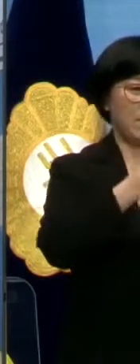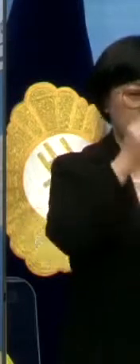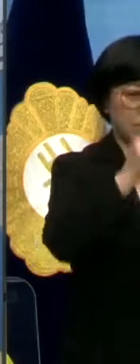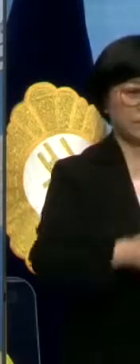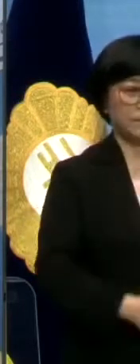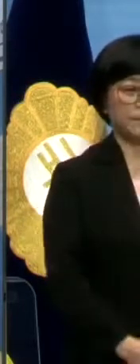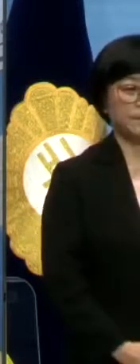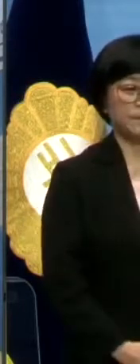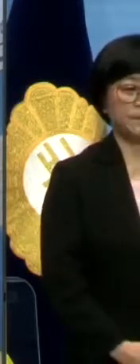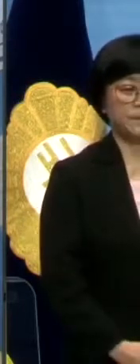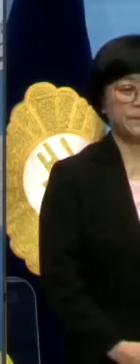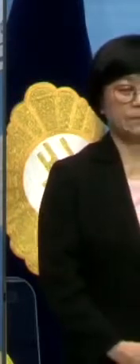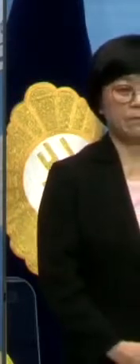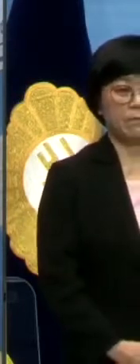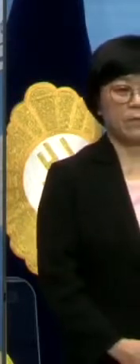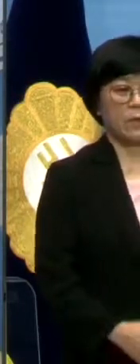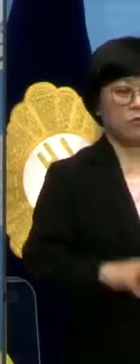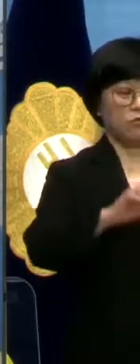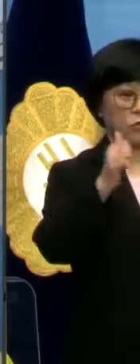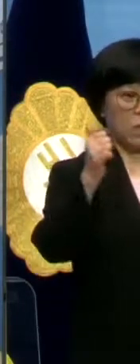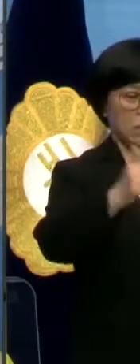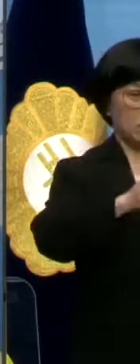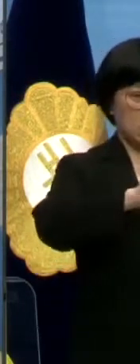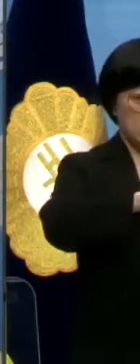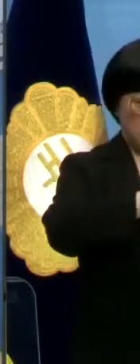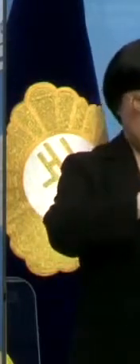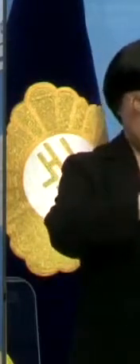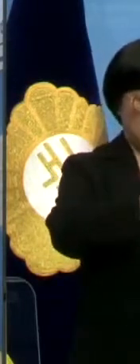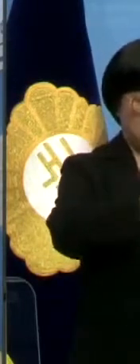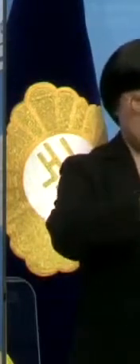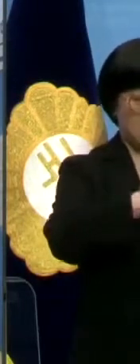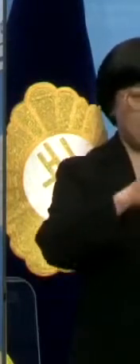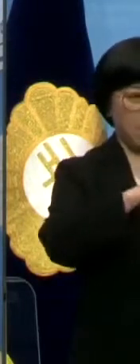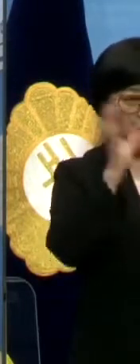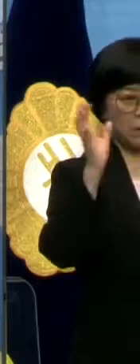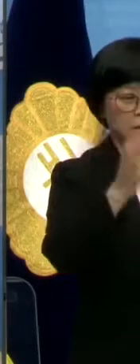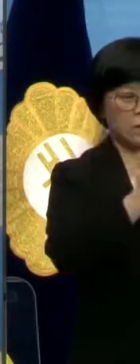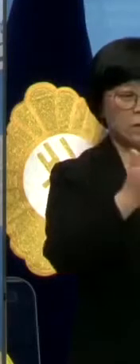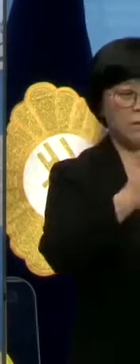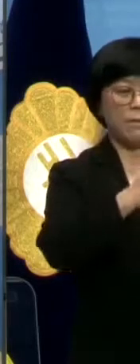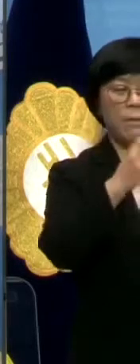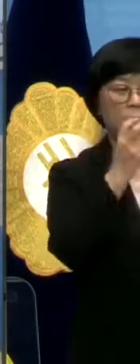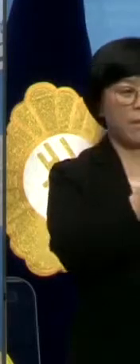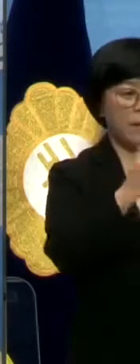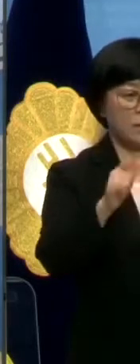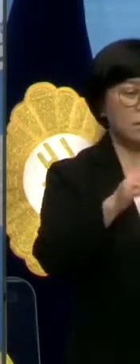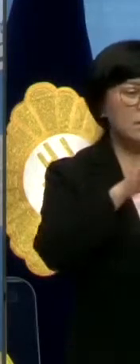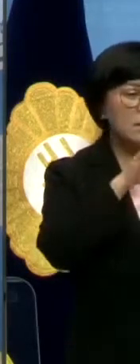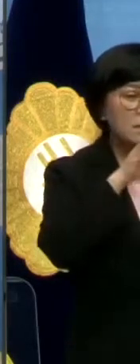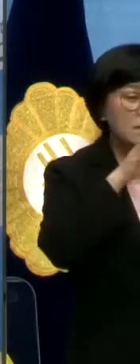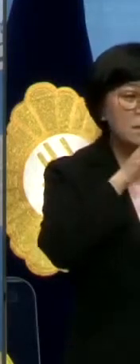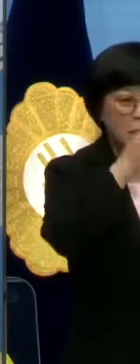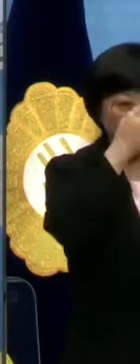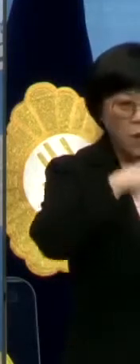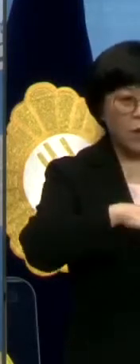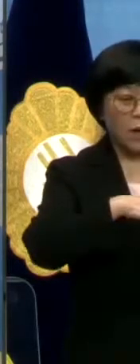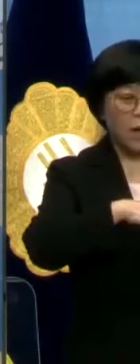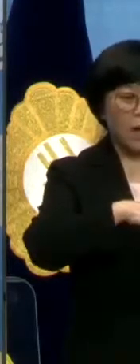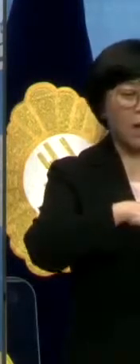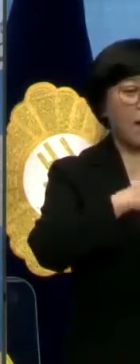받았습니다. 저는 오늘 국회에서 처벌 면책법 그리고 처벌 유예법이 아닌 실효성 있는 제대로